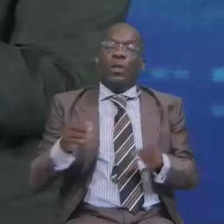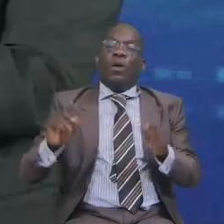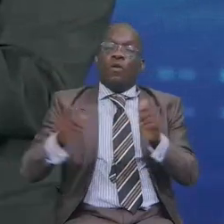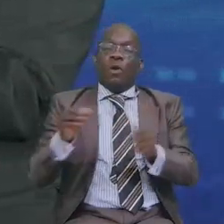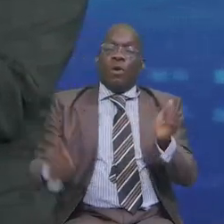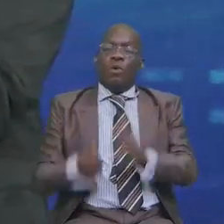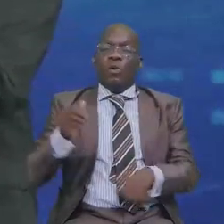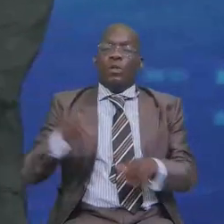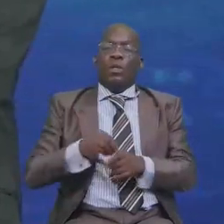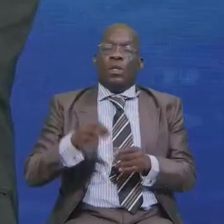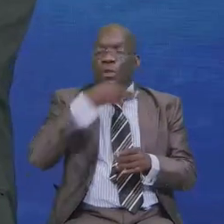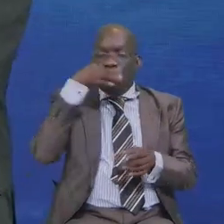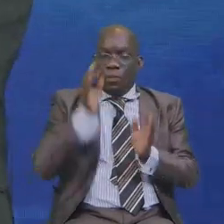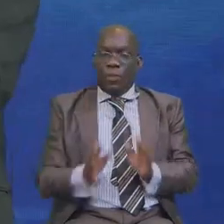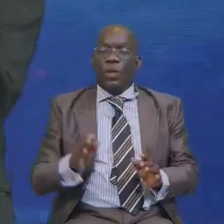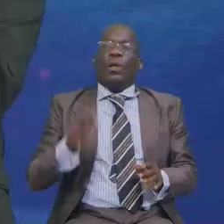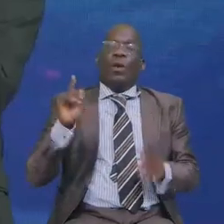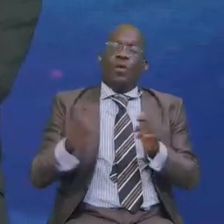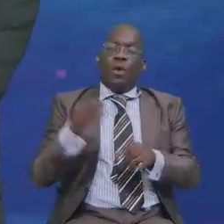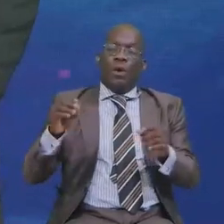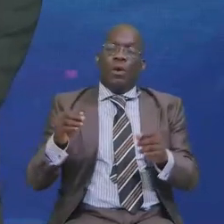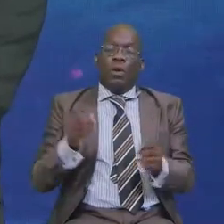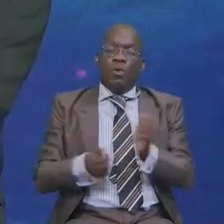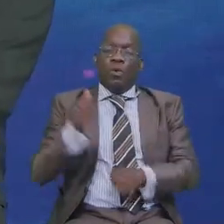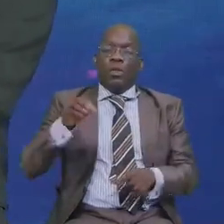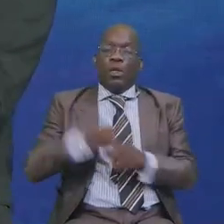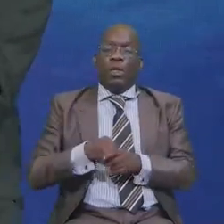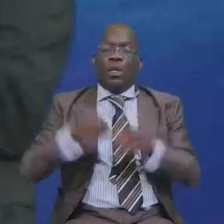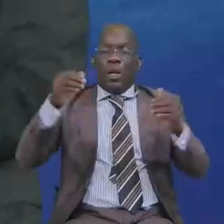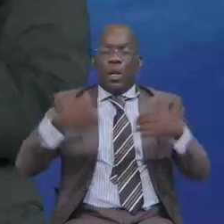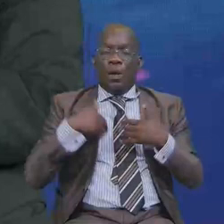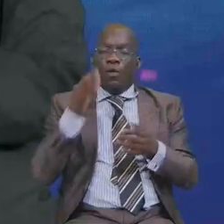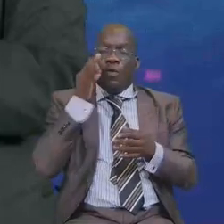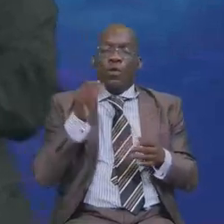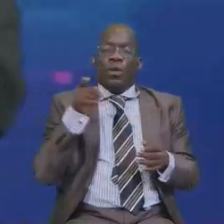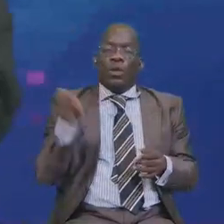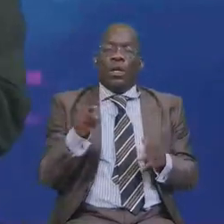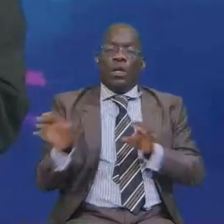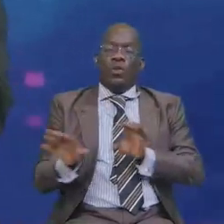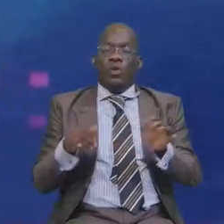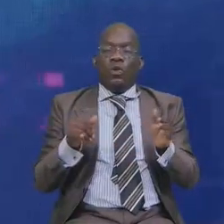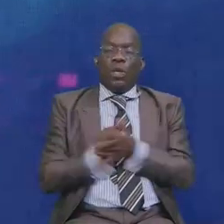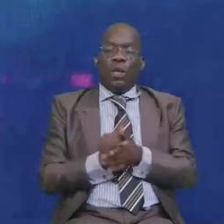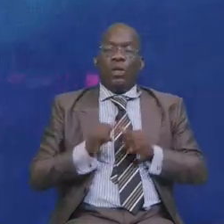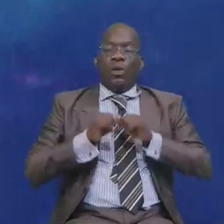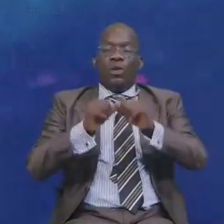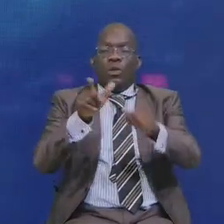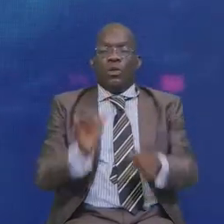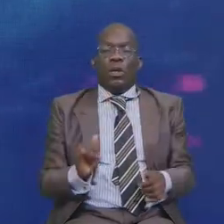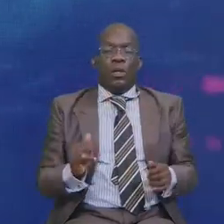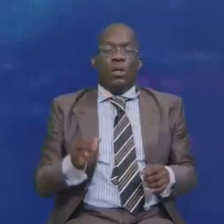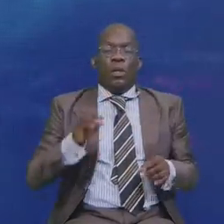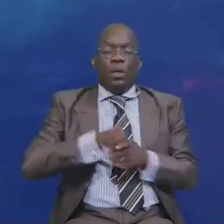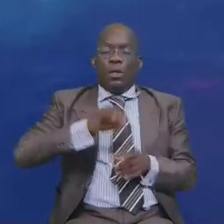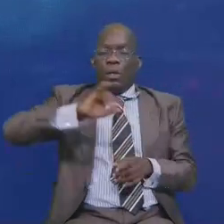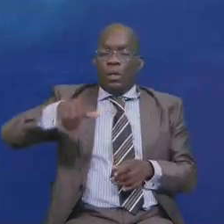la fécondité, fructification, les premiers en portant de fruits et ils le font continuellement. En Jean